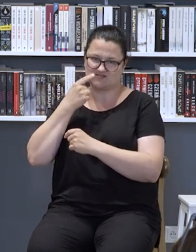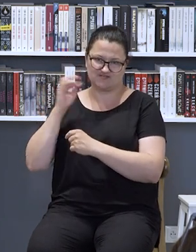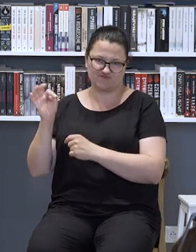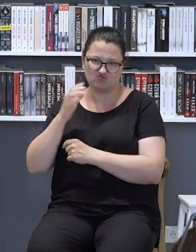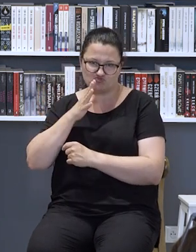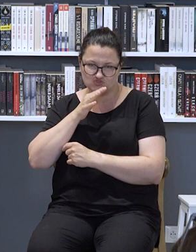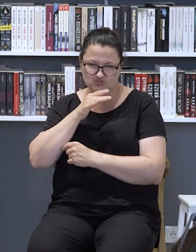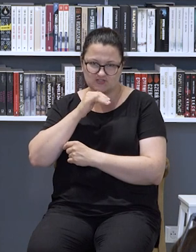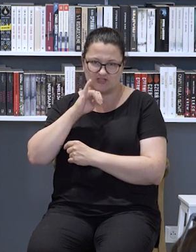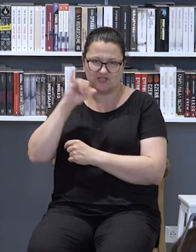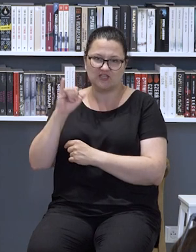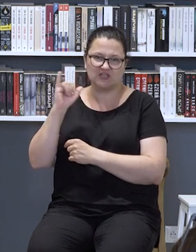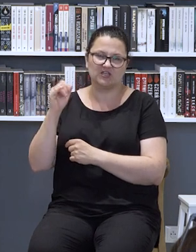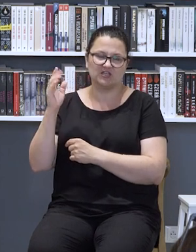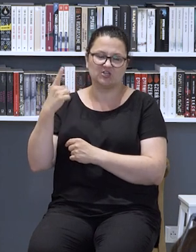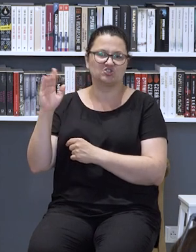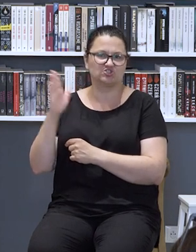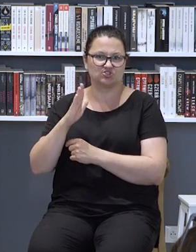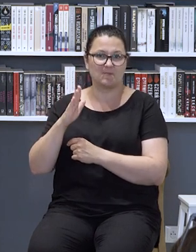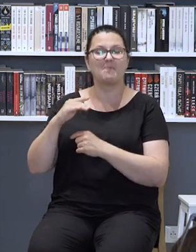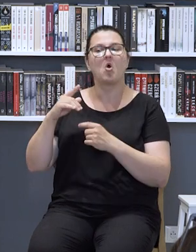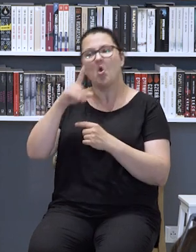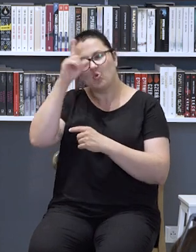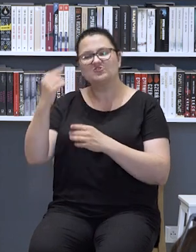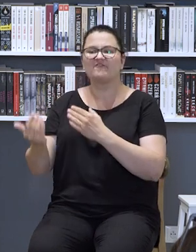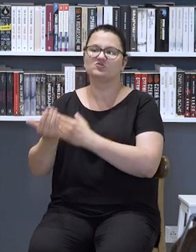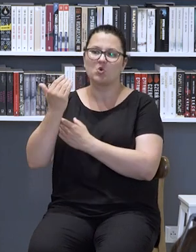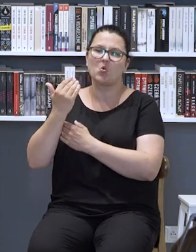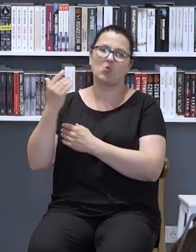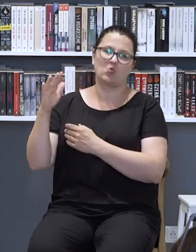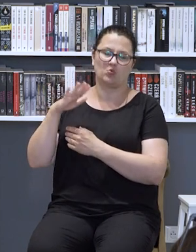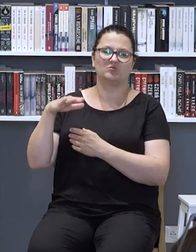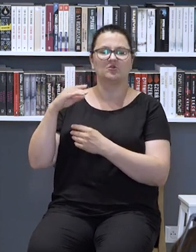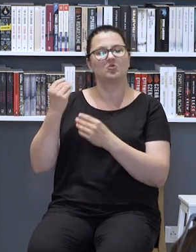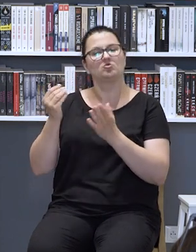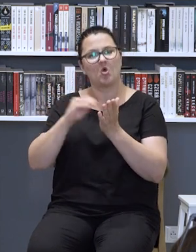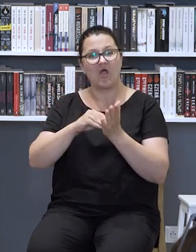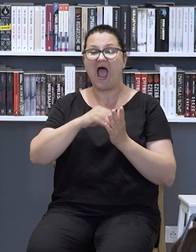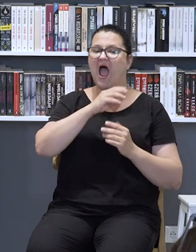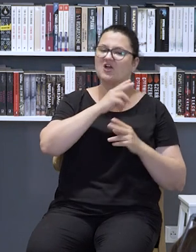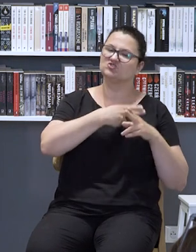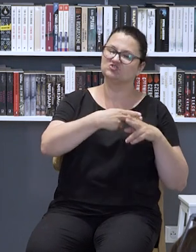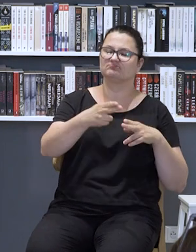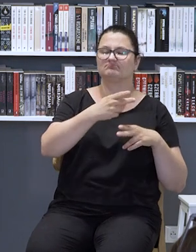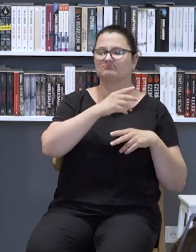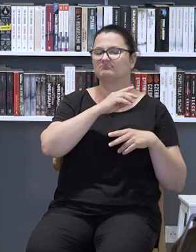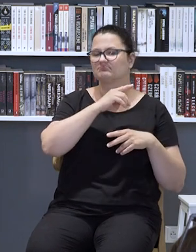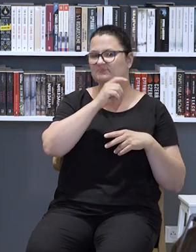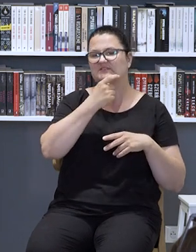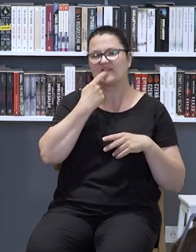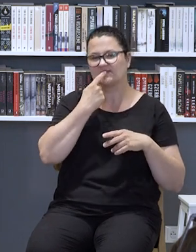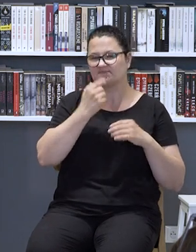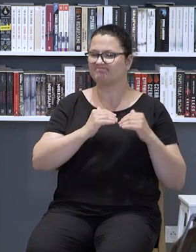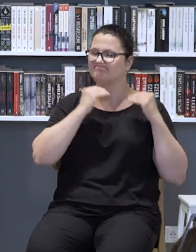Bo Żydzi ze wschodu mówili z naleciałością, nawet jeśli mówili po niemiecku. A ci z Hamburga mówili wysokim